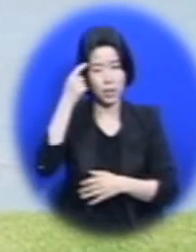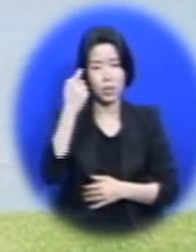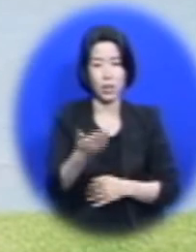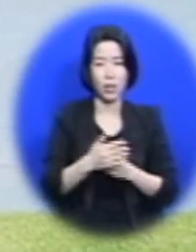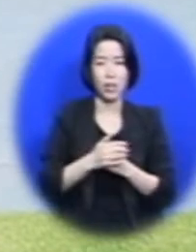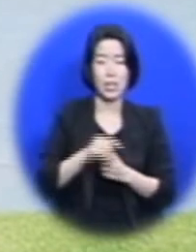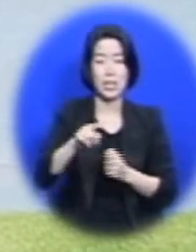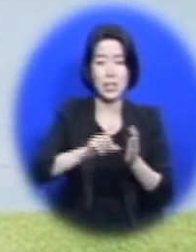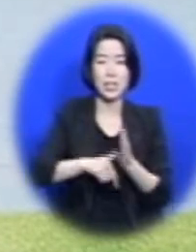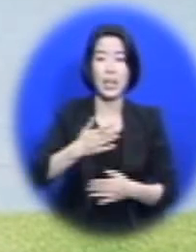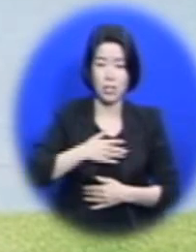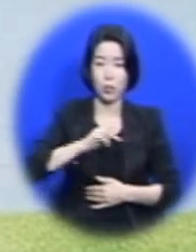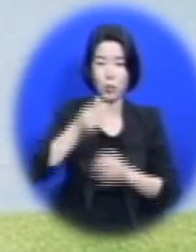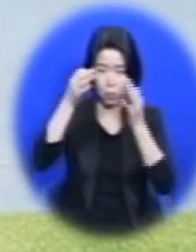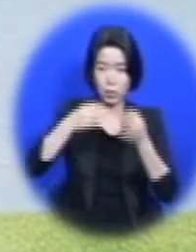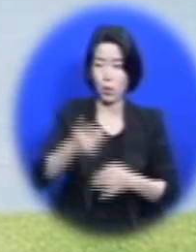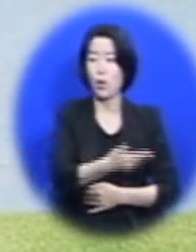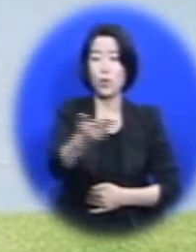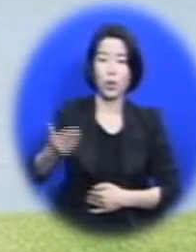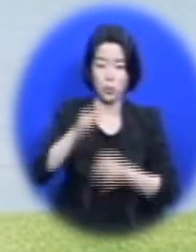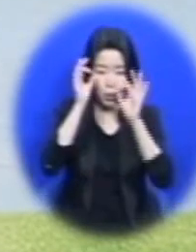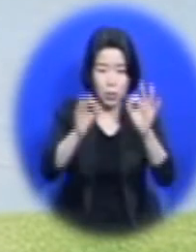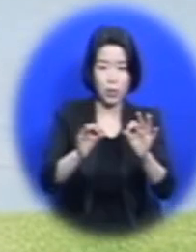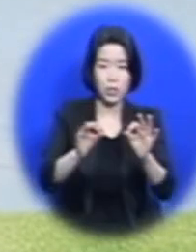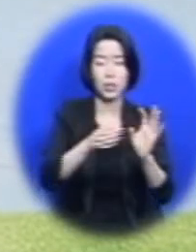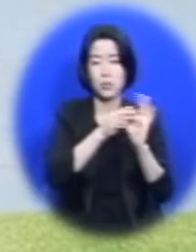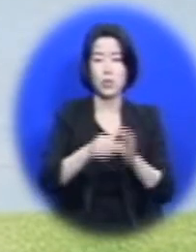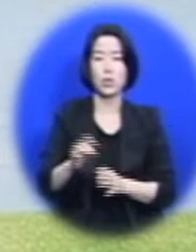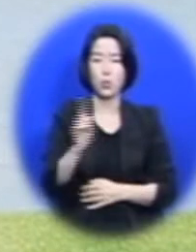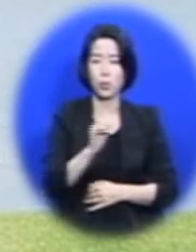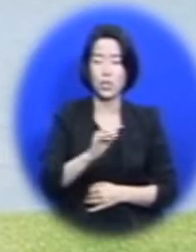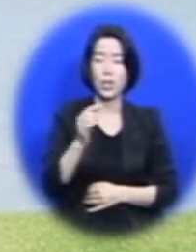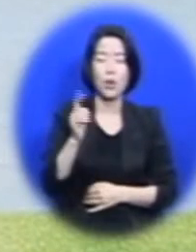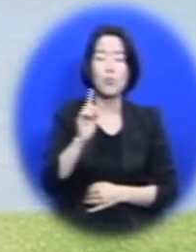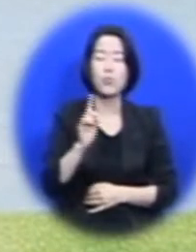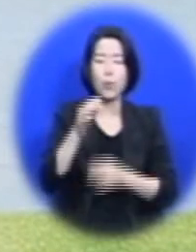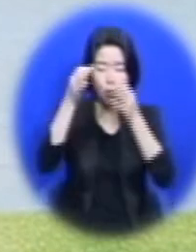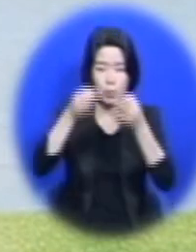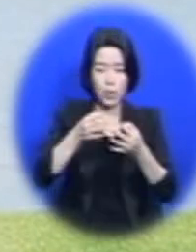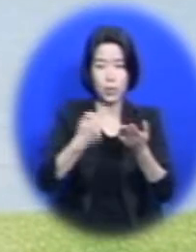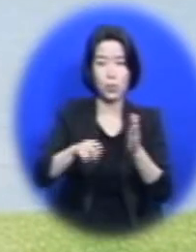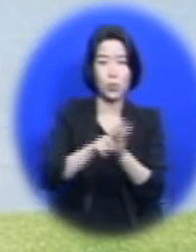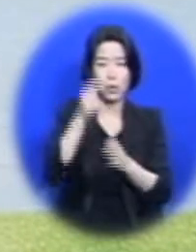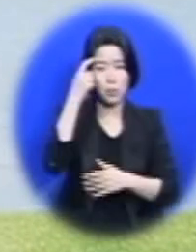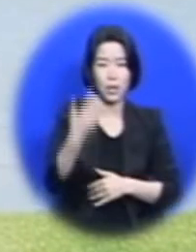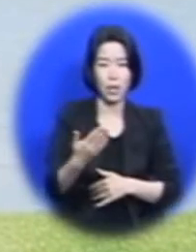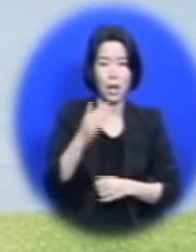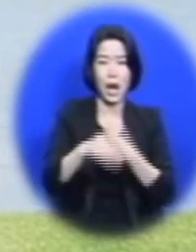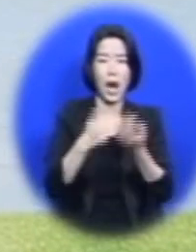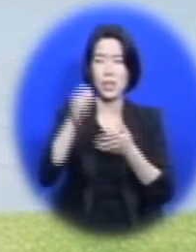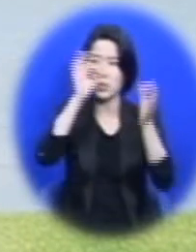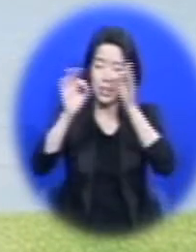이 시간에 저도 보시고 여러분들도 보시면서 하나님은 도대체 무엇을 보시는 거지요? 하나님을 찾는